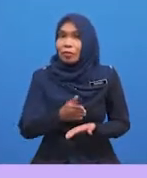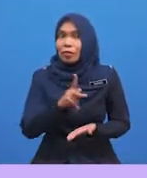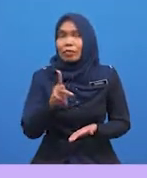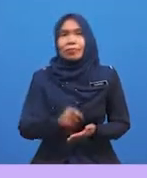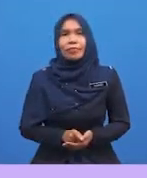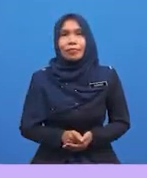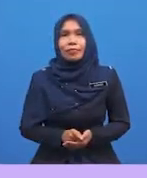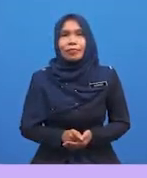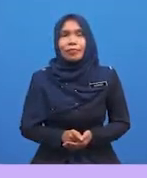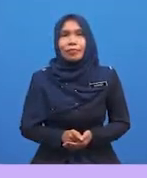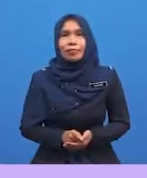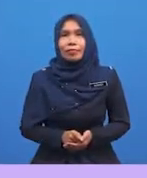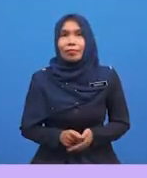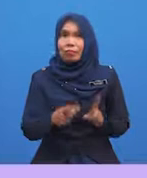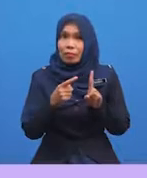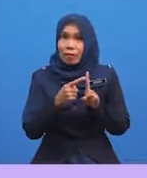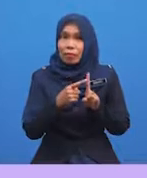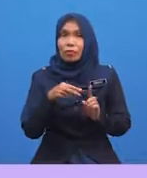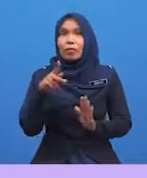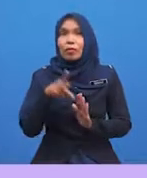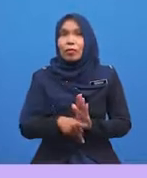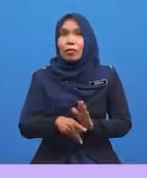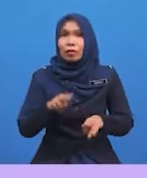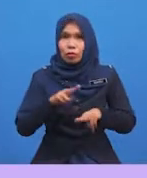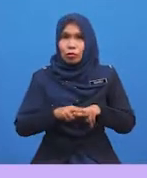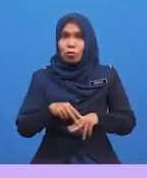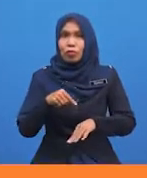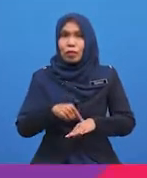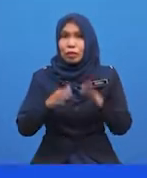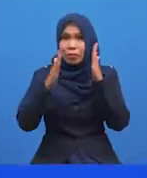ini, iaitu penduduk di Malaysia.